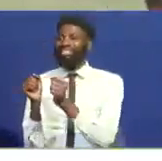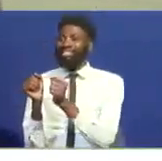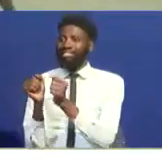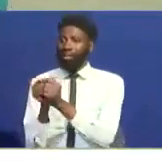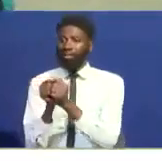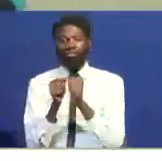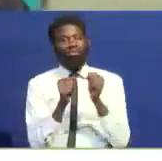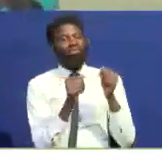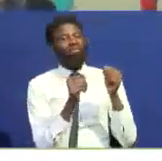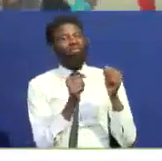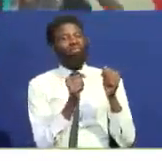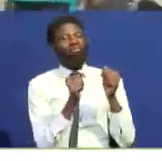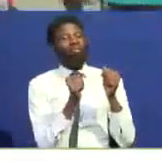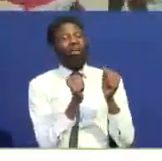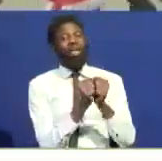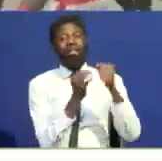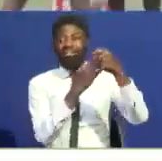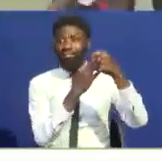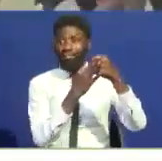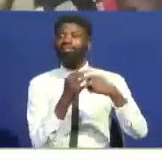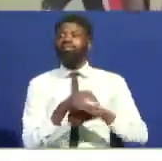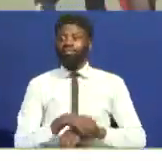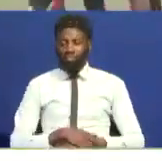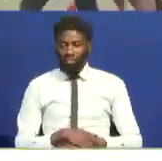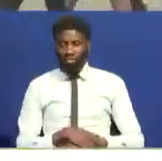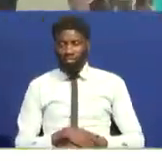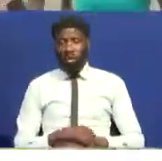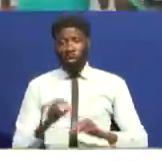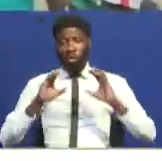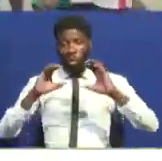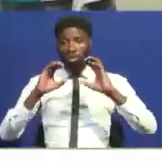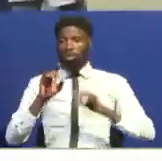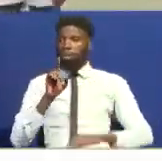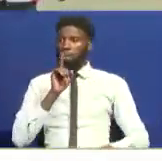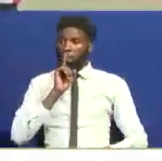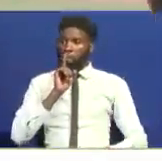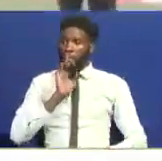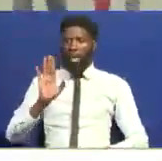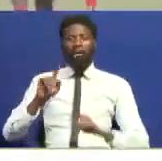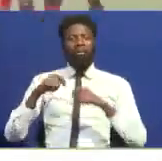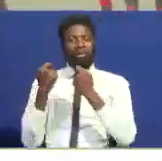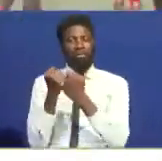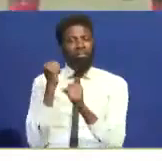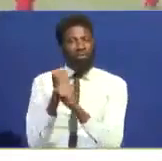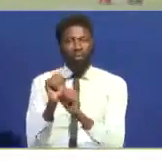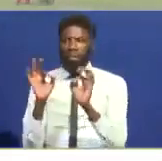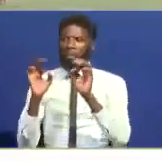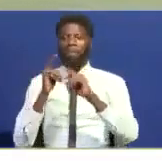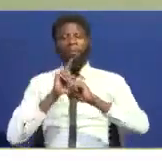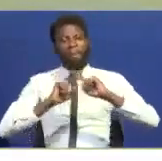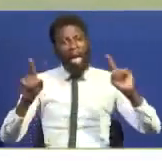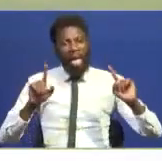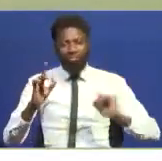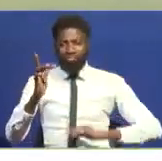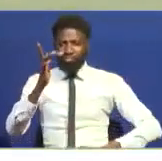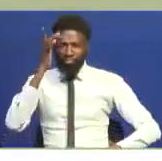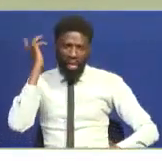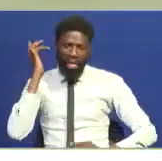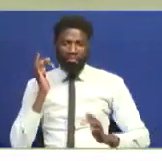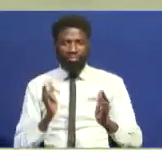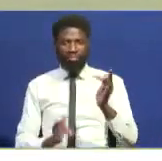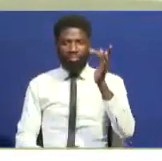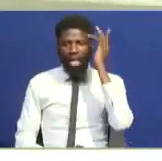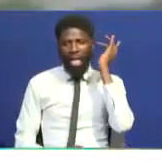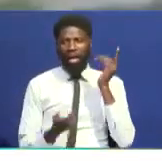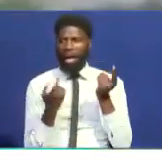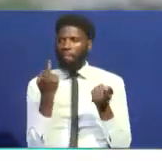huo uliorejea baada ya miaka 10, Mangeni alisema timu yake ilifanya vyema lakini makosa madogo madogo yakachangia